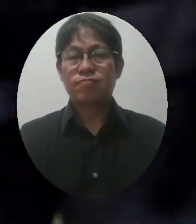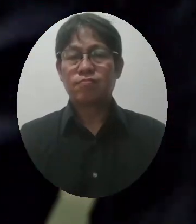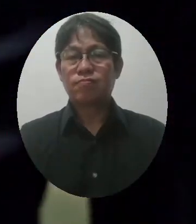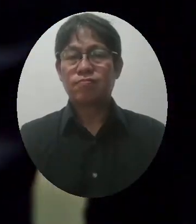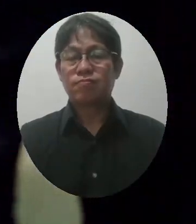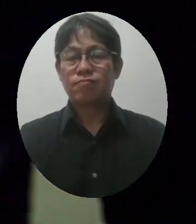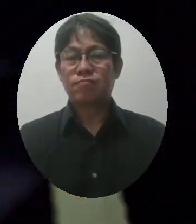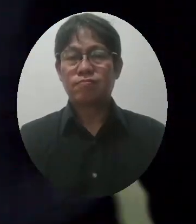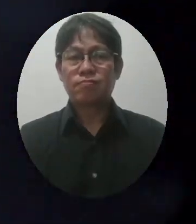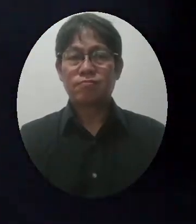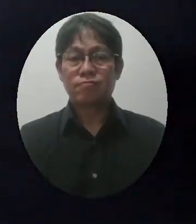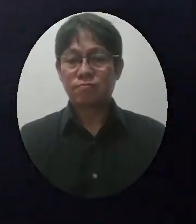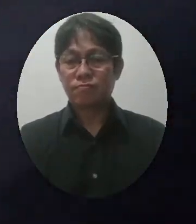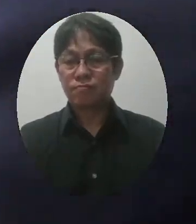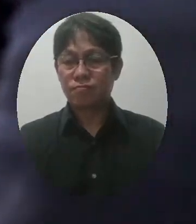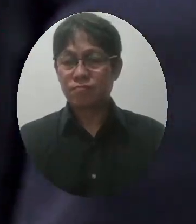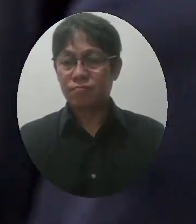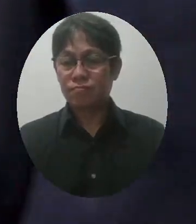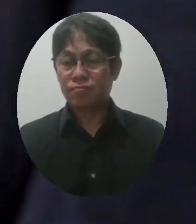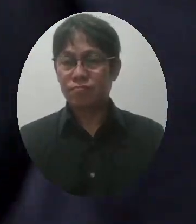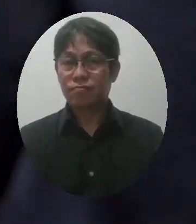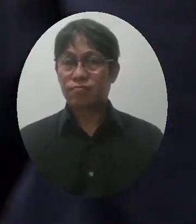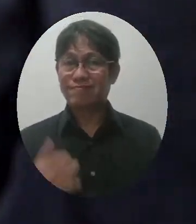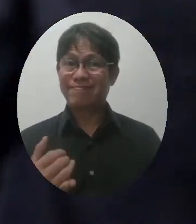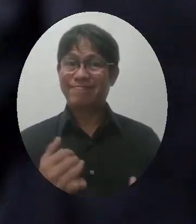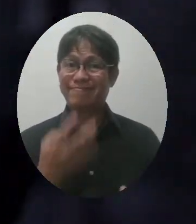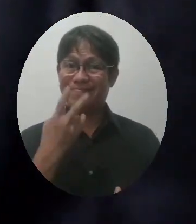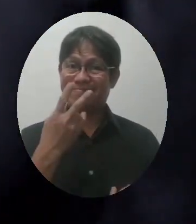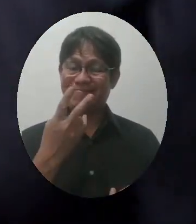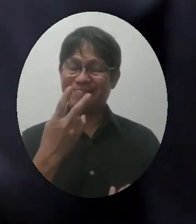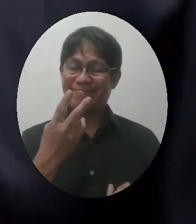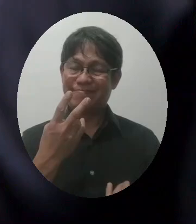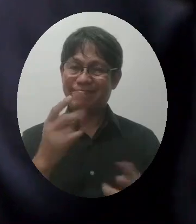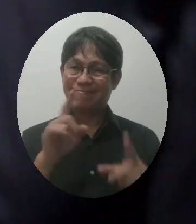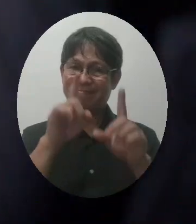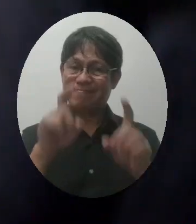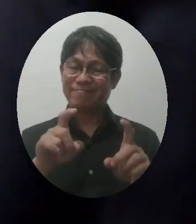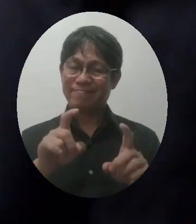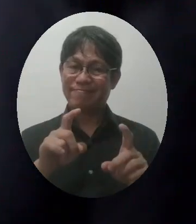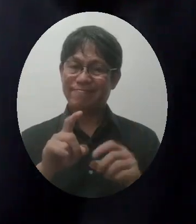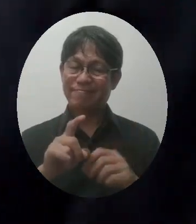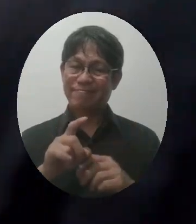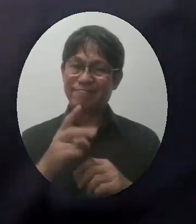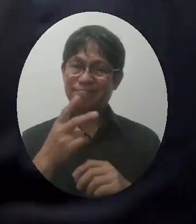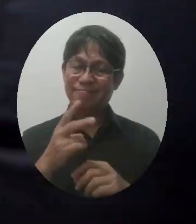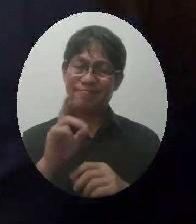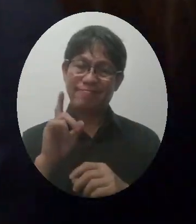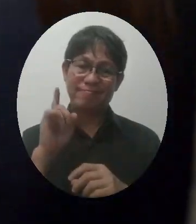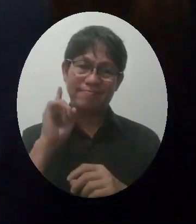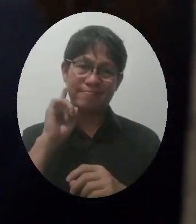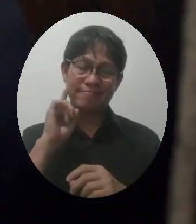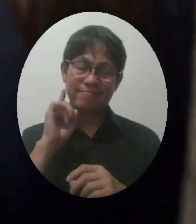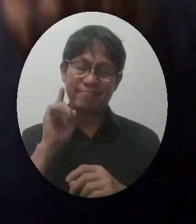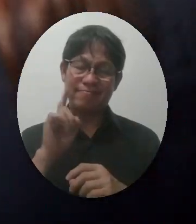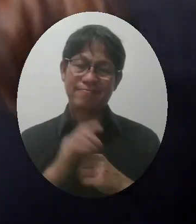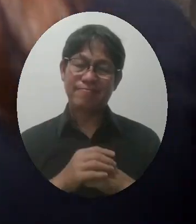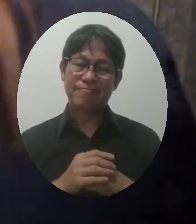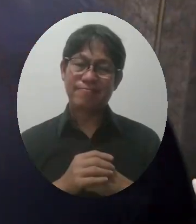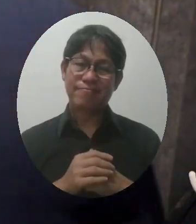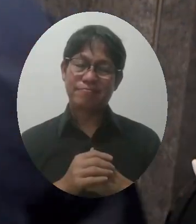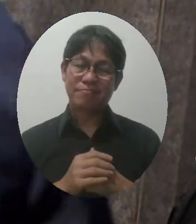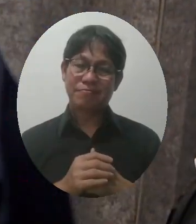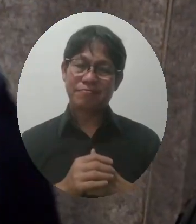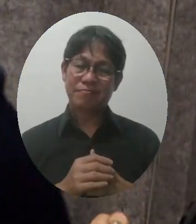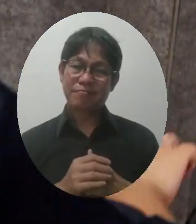So ngayon, magte-test tayo, ha? Susuot lang natin to. Susuot lang ng ganon. Pag